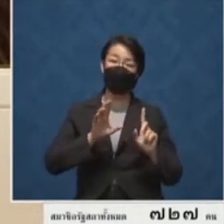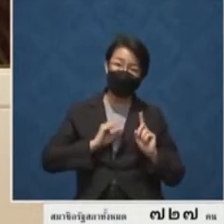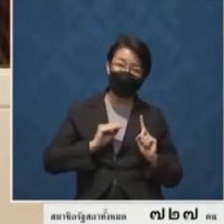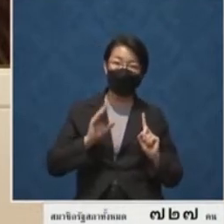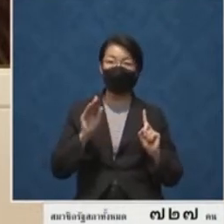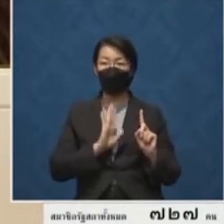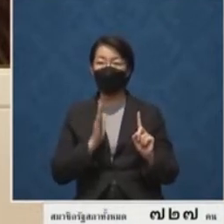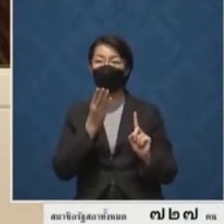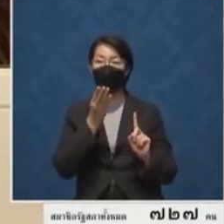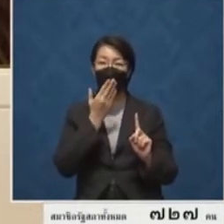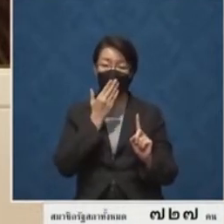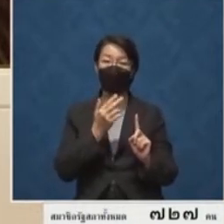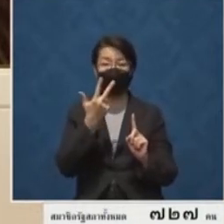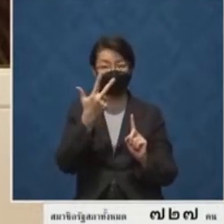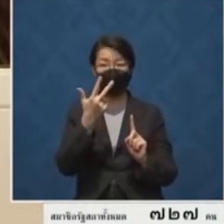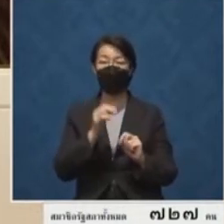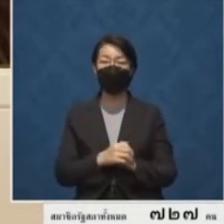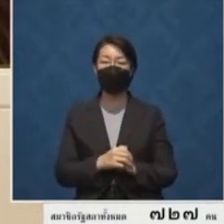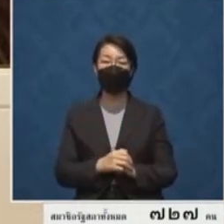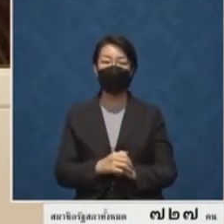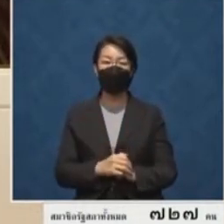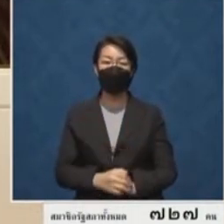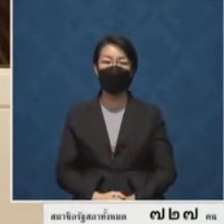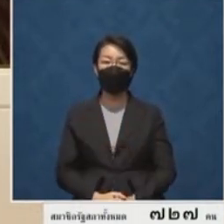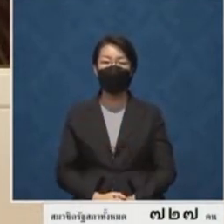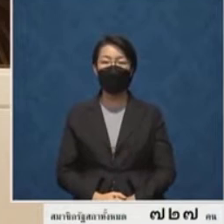เสียงนะครับ3คำนี้นะครับ1 2 3 4